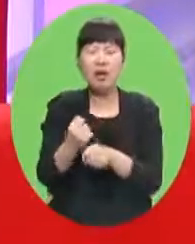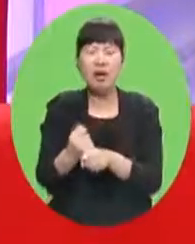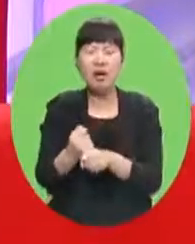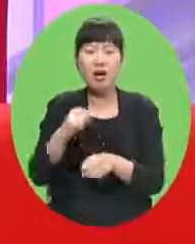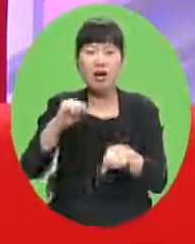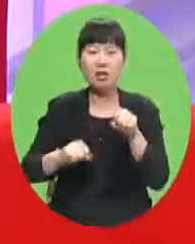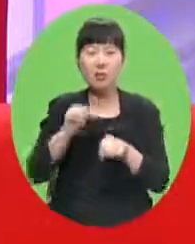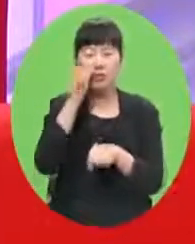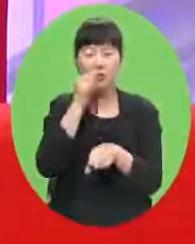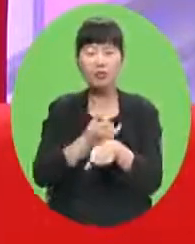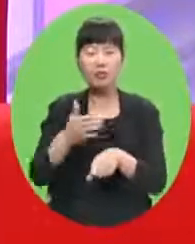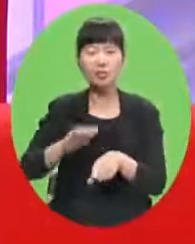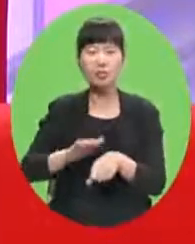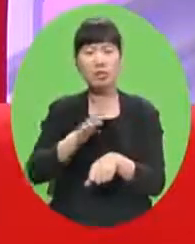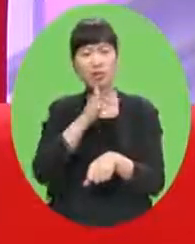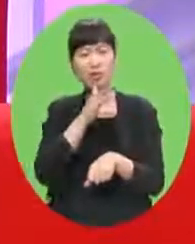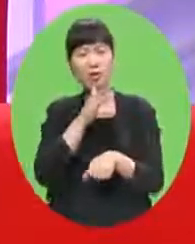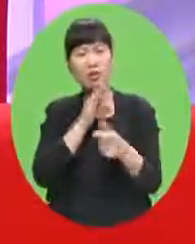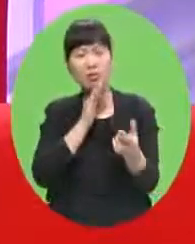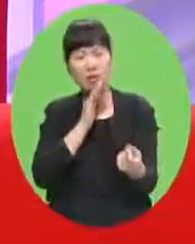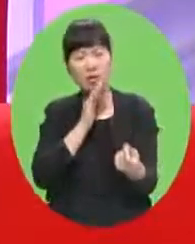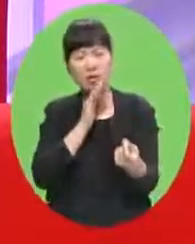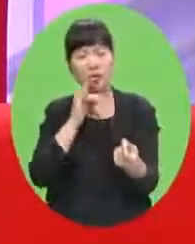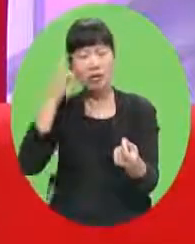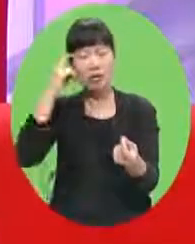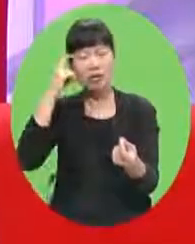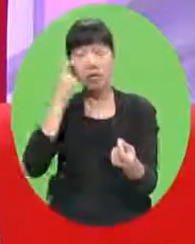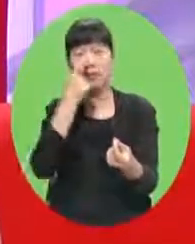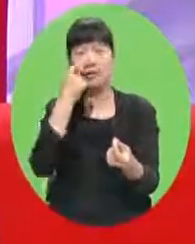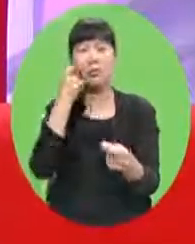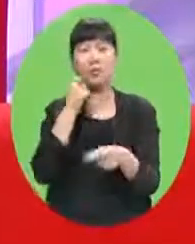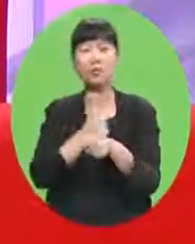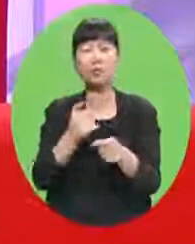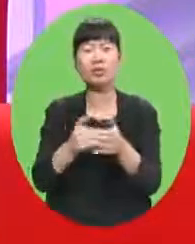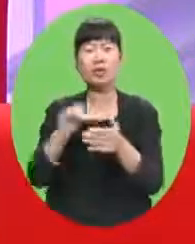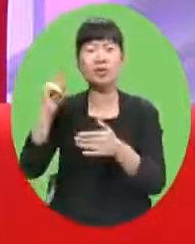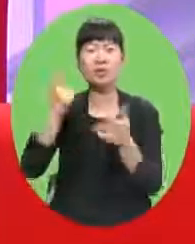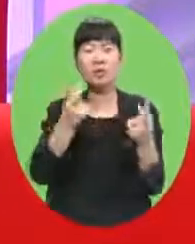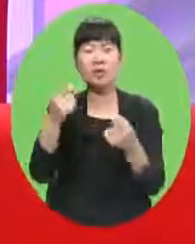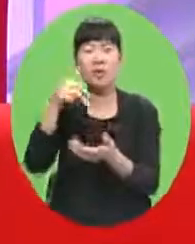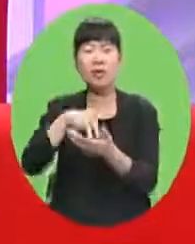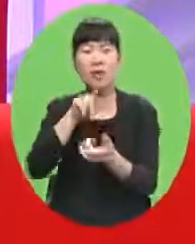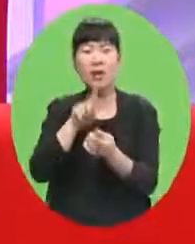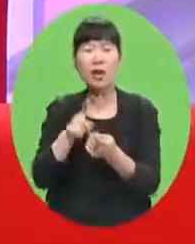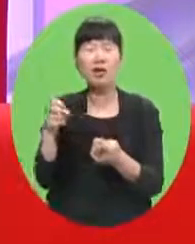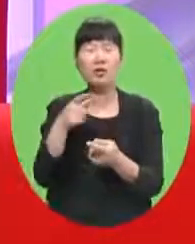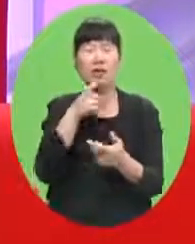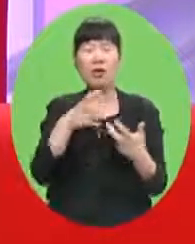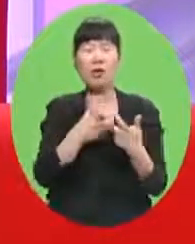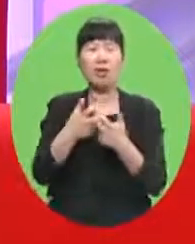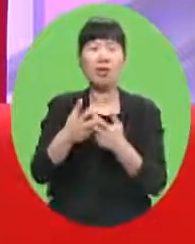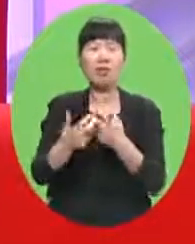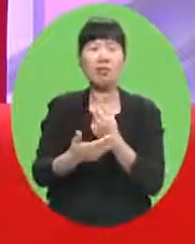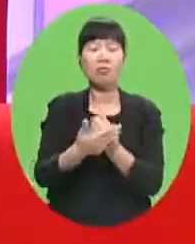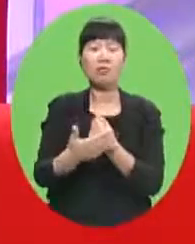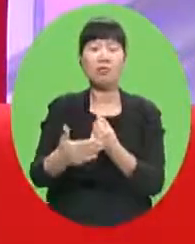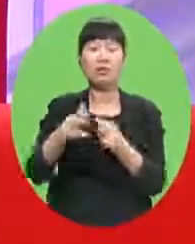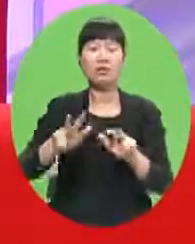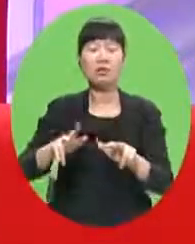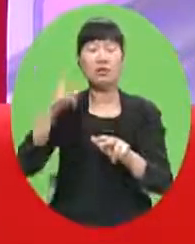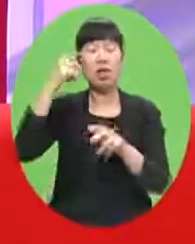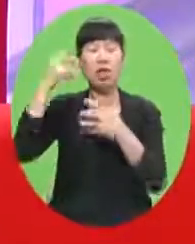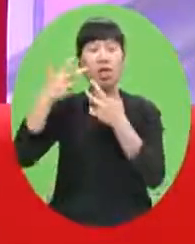하는데 이렇게 해야 되는 거구나를 못 배워요. 그러니까 다음에 비슷한 상황이 되면 또 얼어요. 그래서 상당히 좀